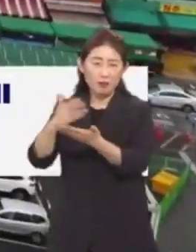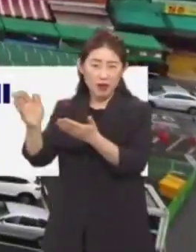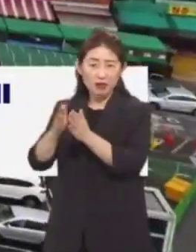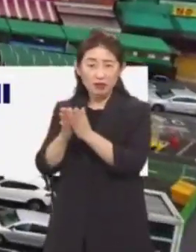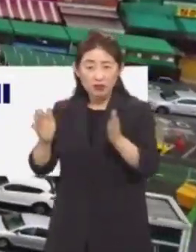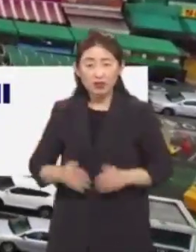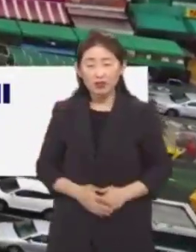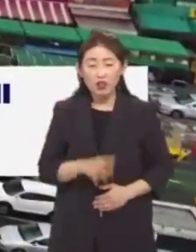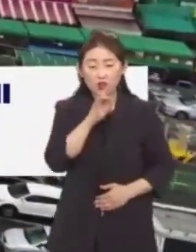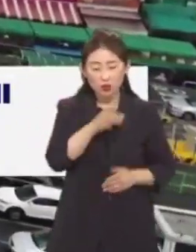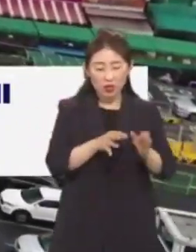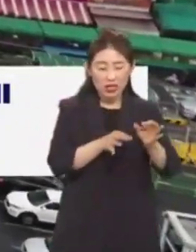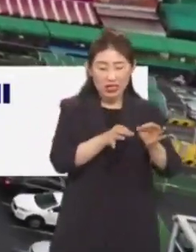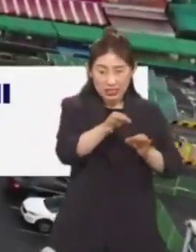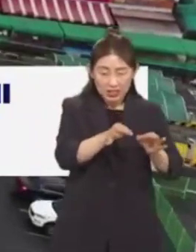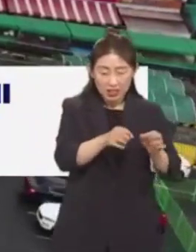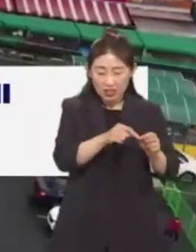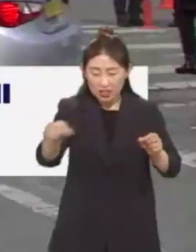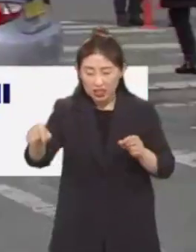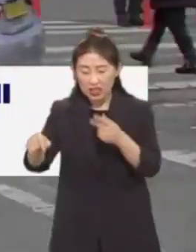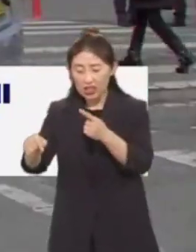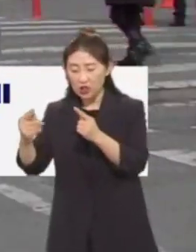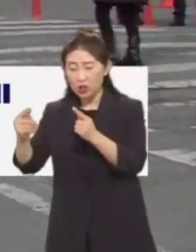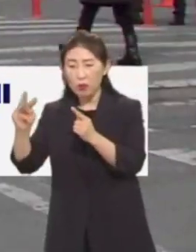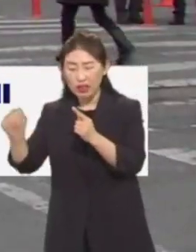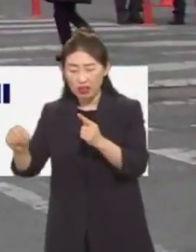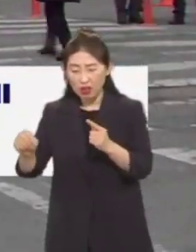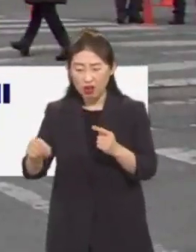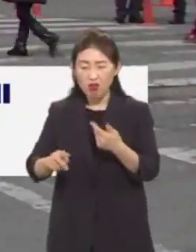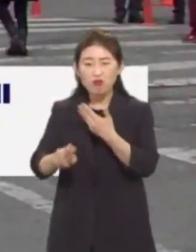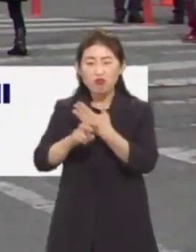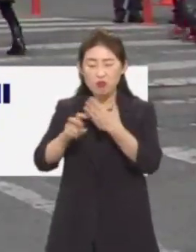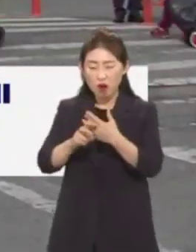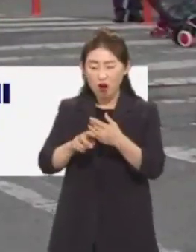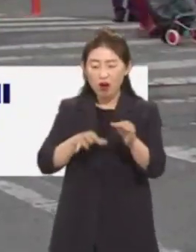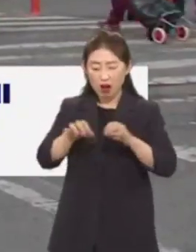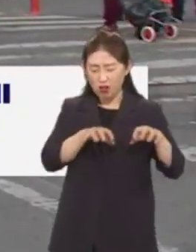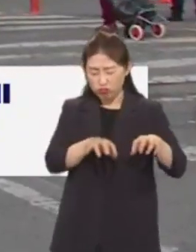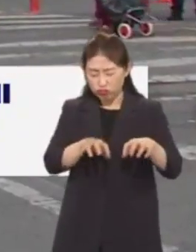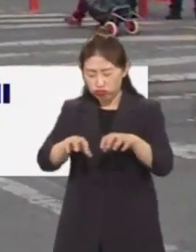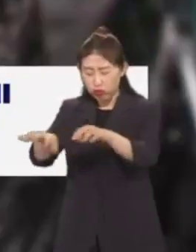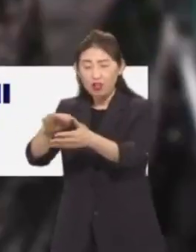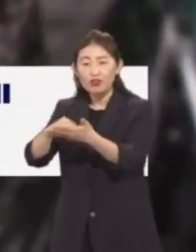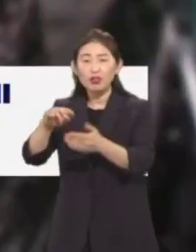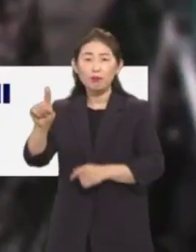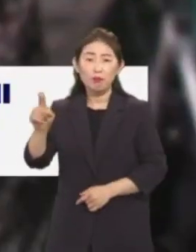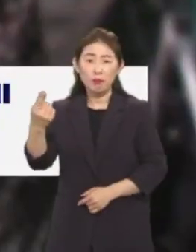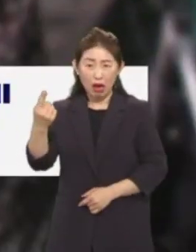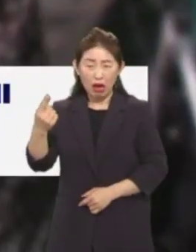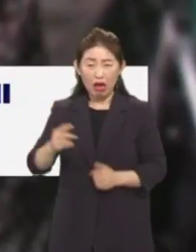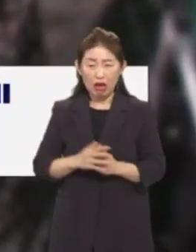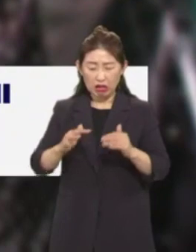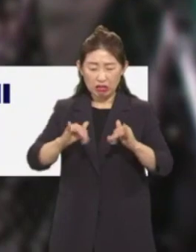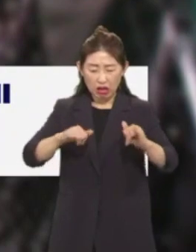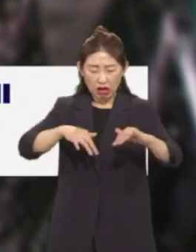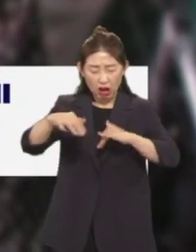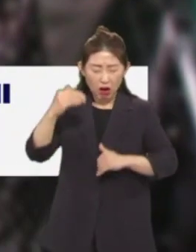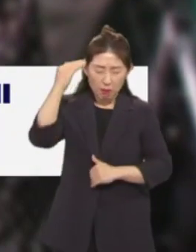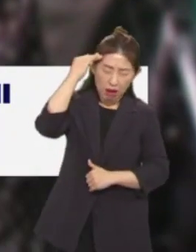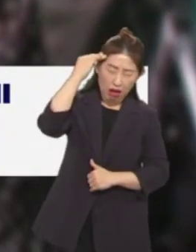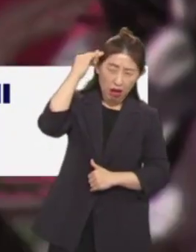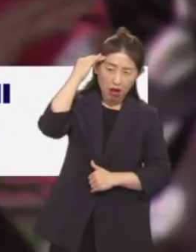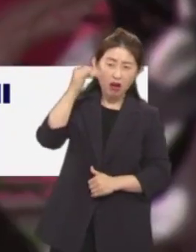현재 중앙시장 인근 도로 1km 반경에 약 100개의 노점상이 있는데 이 노점상들이 인도와 소방 통로를 막는